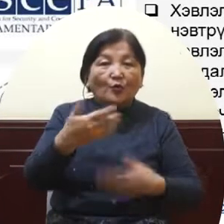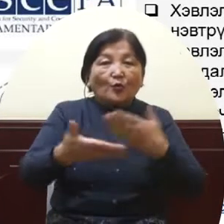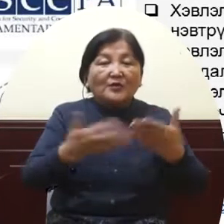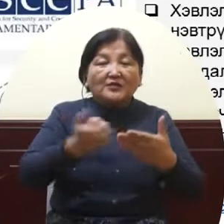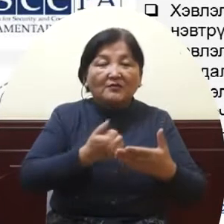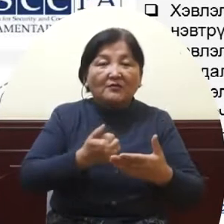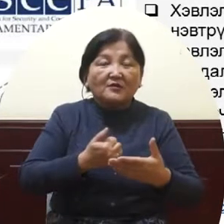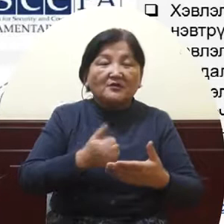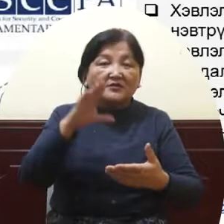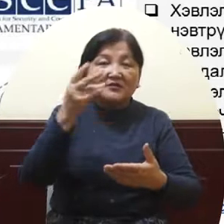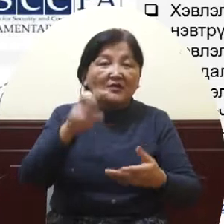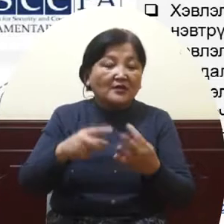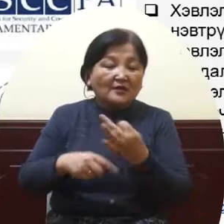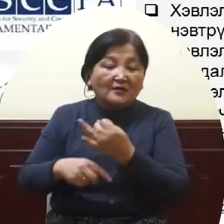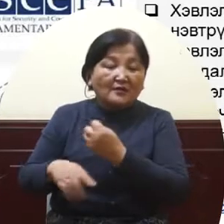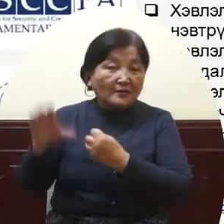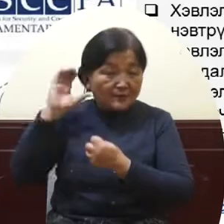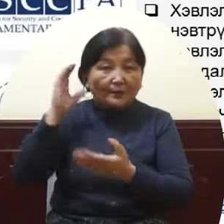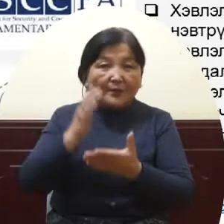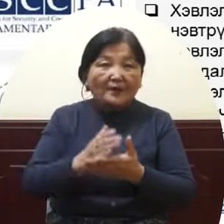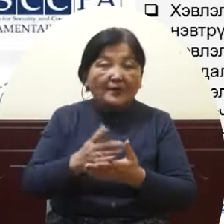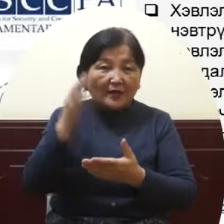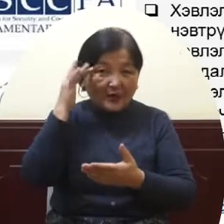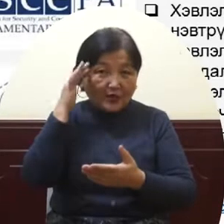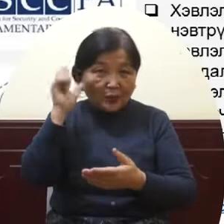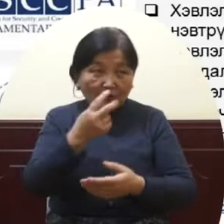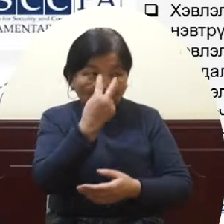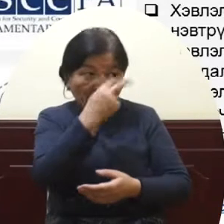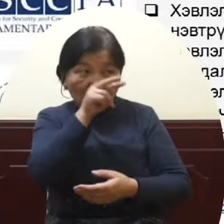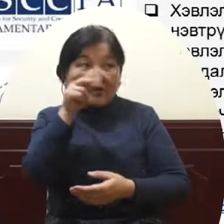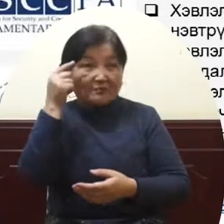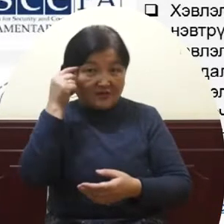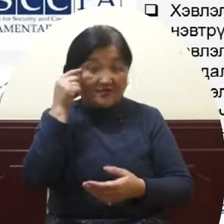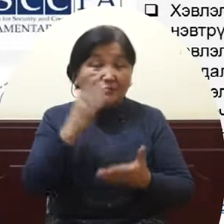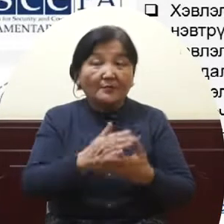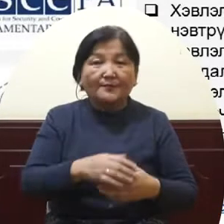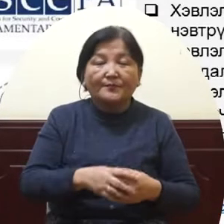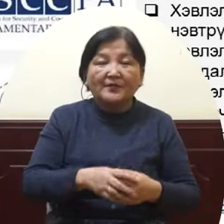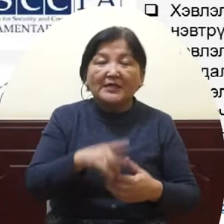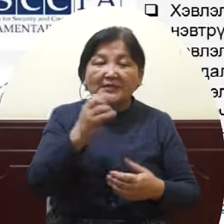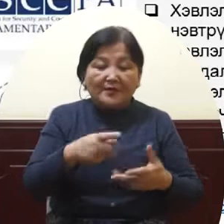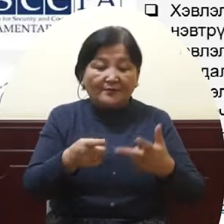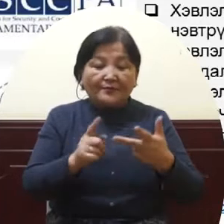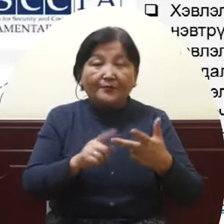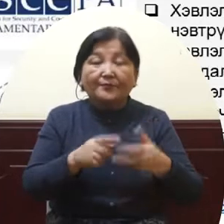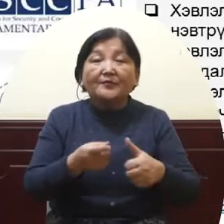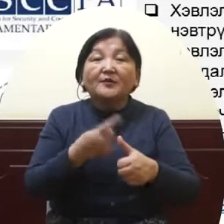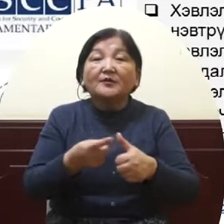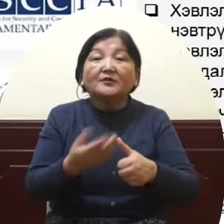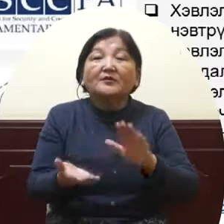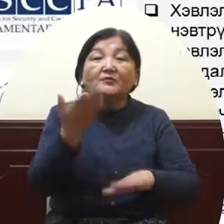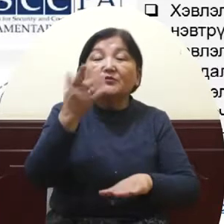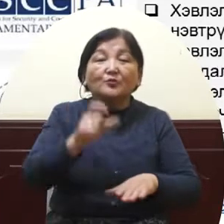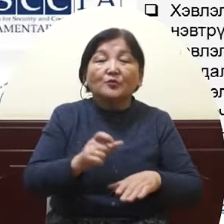ирсэн. Хөрөлдөл энэ асуудал бол гадаадын ажиглагчдад хүртэл мэдээлэл ирсэн байна. Зарим нэр дэвшигчдээс нам нь